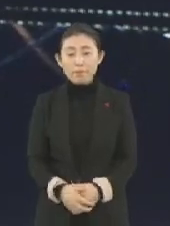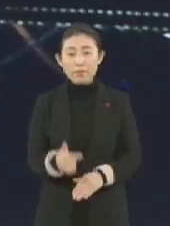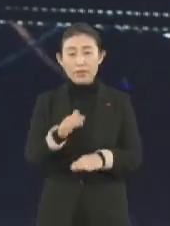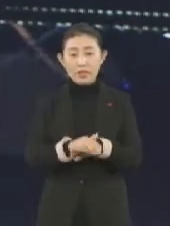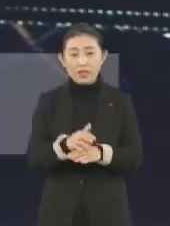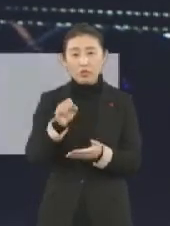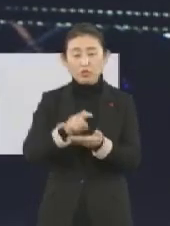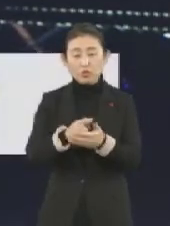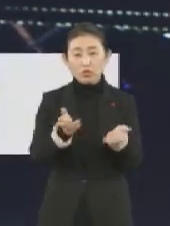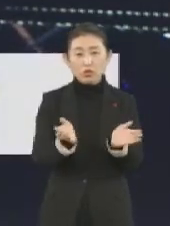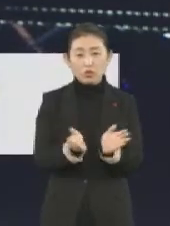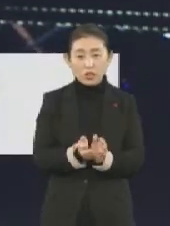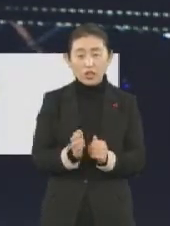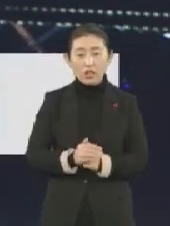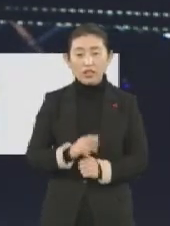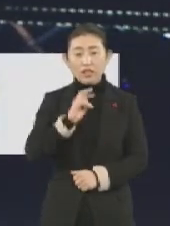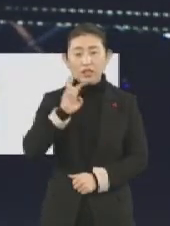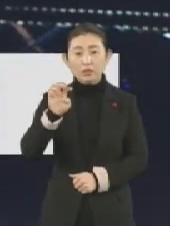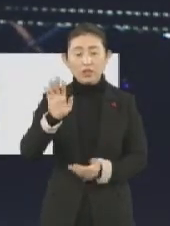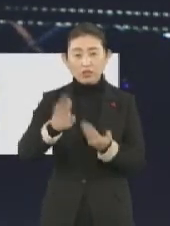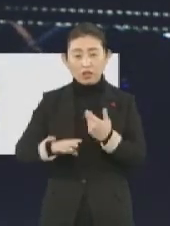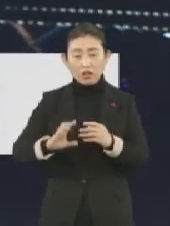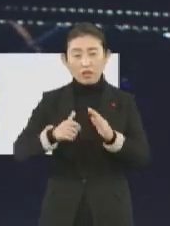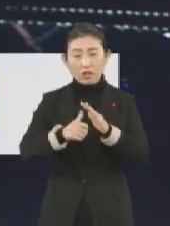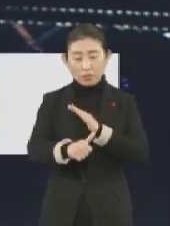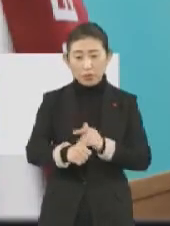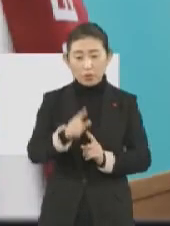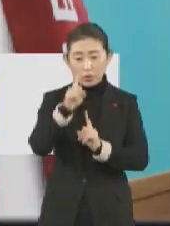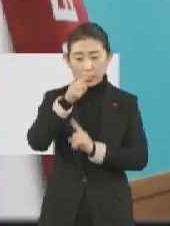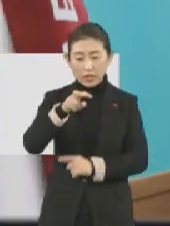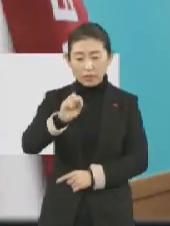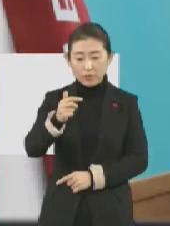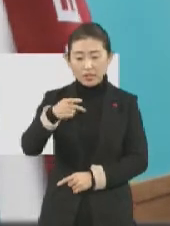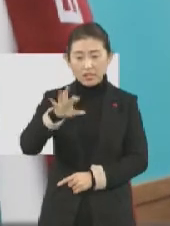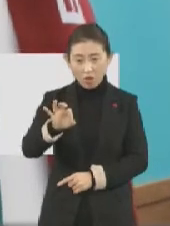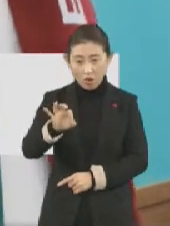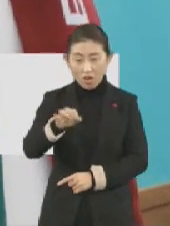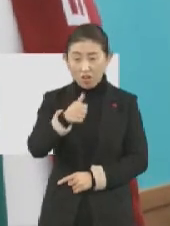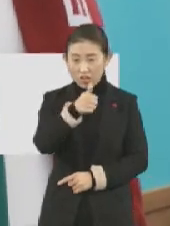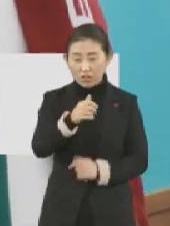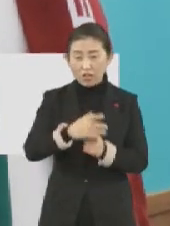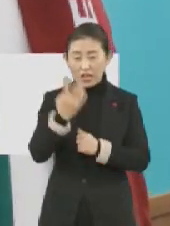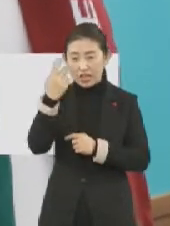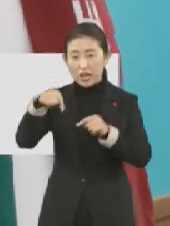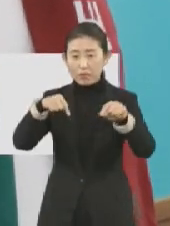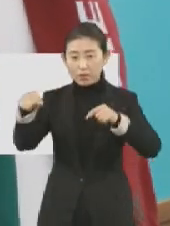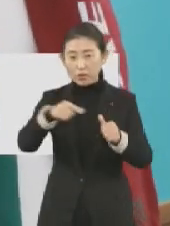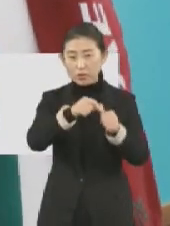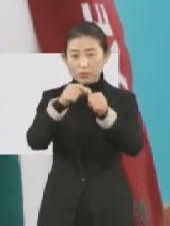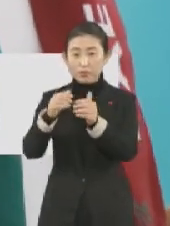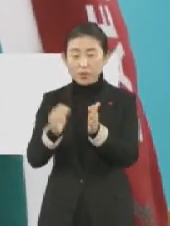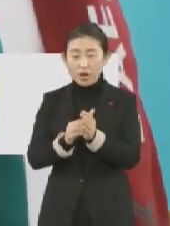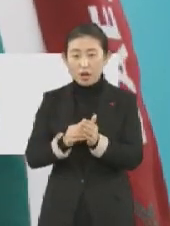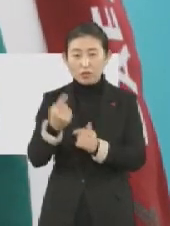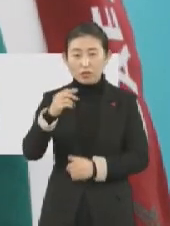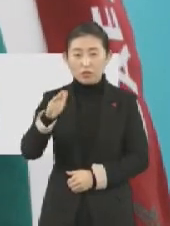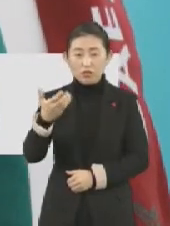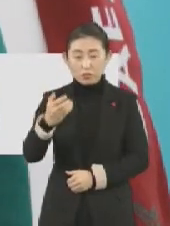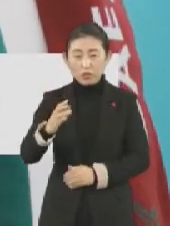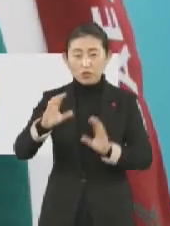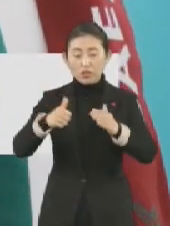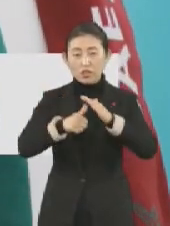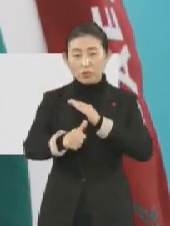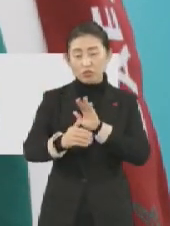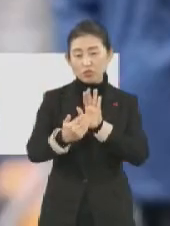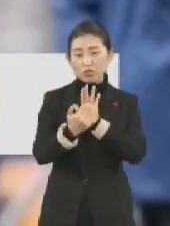대전 1 씨티즌 이 23세 이하 국가대표팀이 민성 코치를 신인 감독으로 선임 했습니다 90년대 국가대표